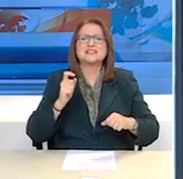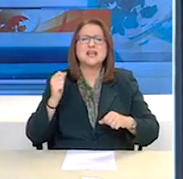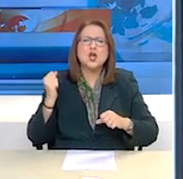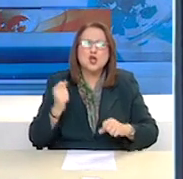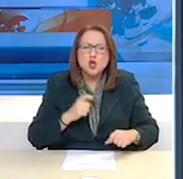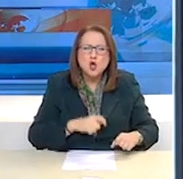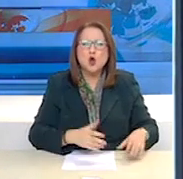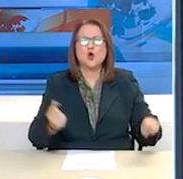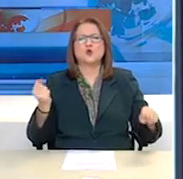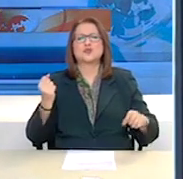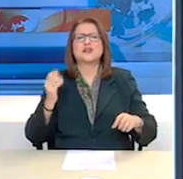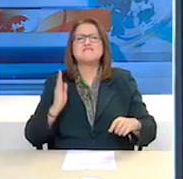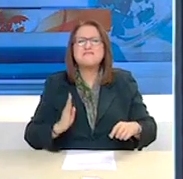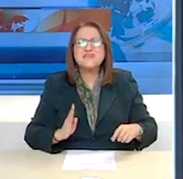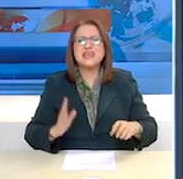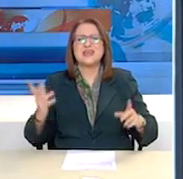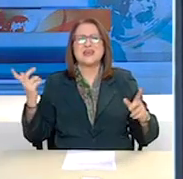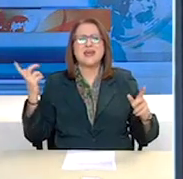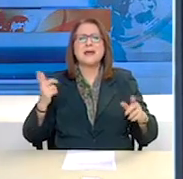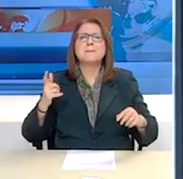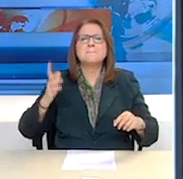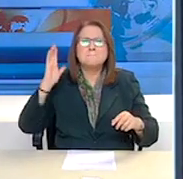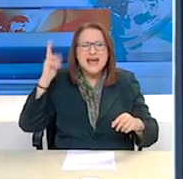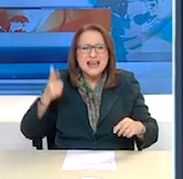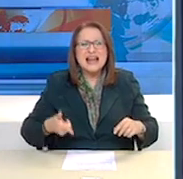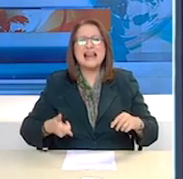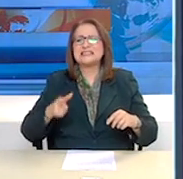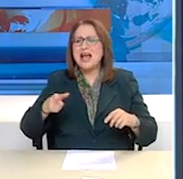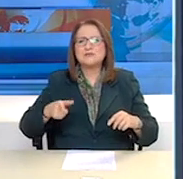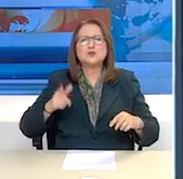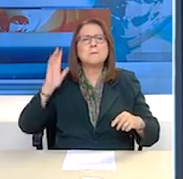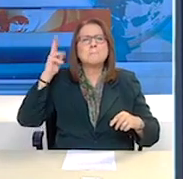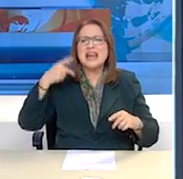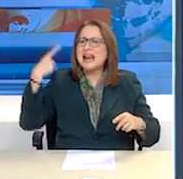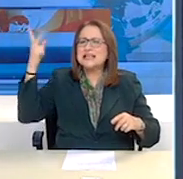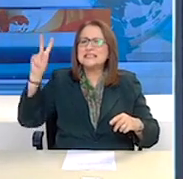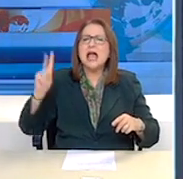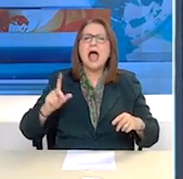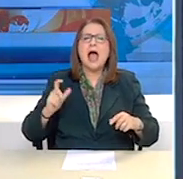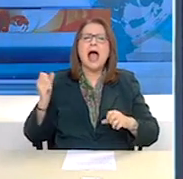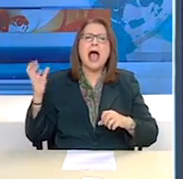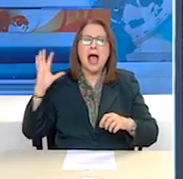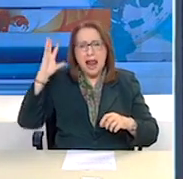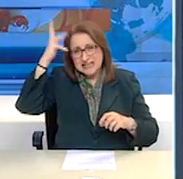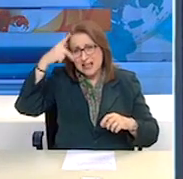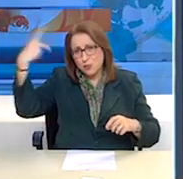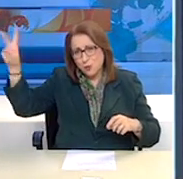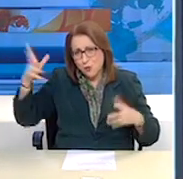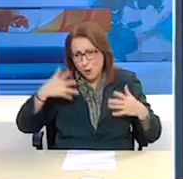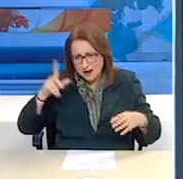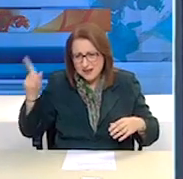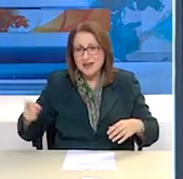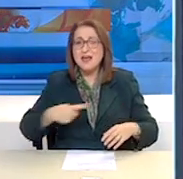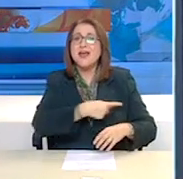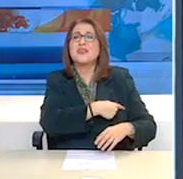Δρόσο, τον Θοδωρή, τον Νίκο, τον Περικλή από την Αλεξανδρούπολη, τον Διευθυντή της Μονάδας